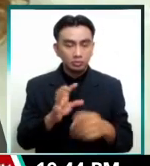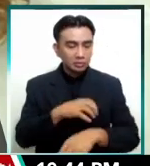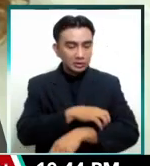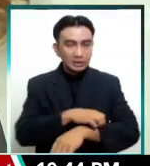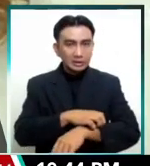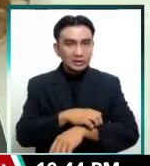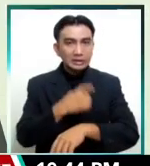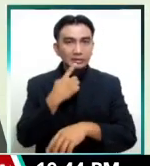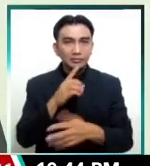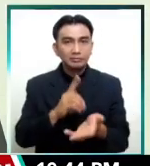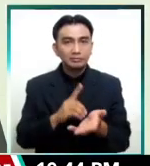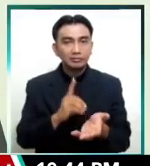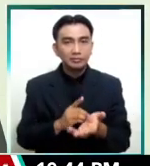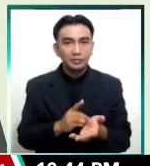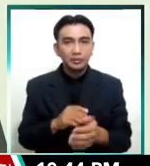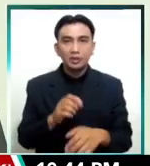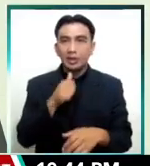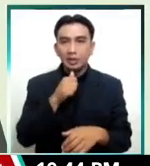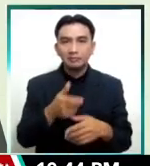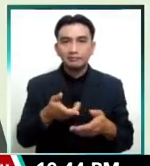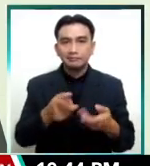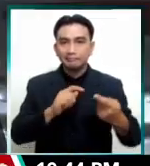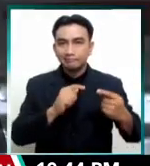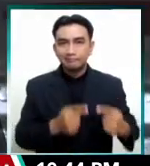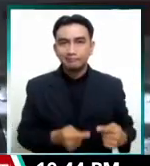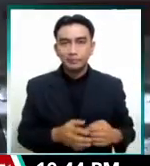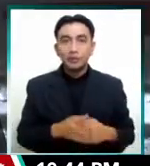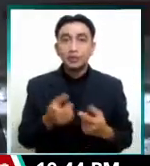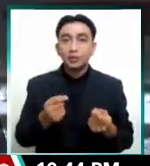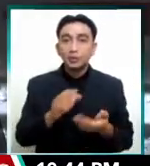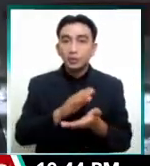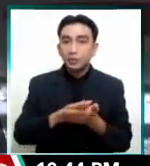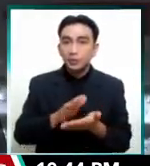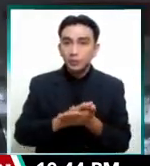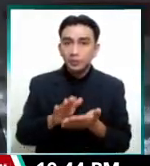hindi magsugat. Hugasan din ito ng mabuti. Hindi rin daw